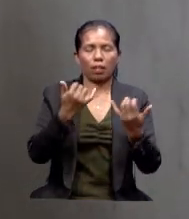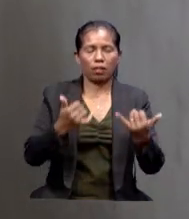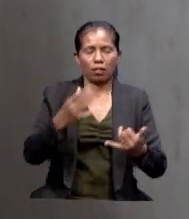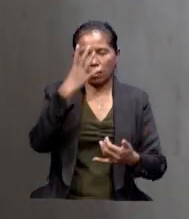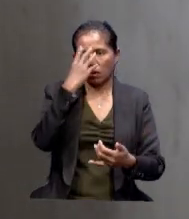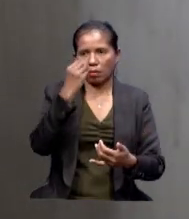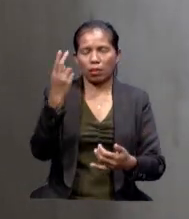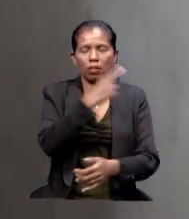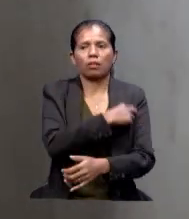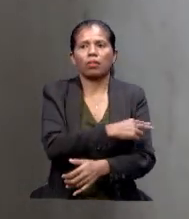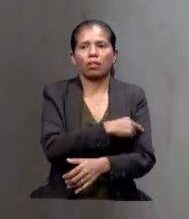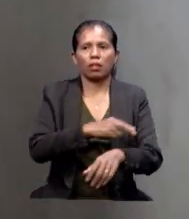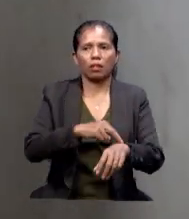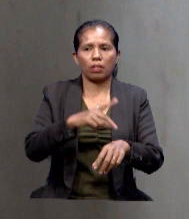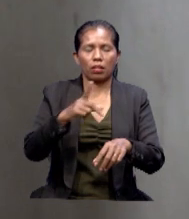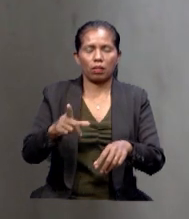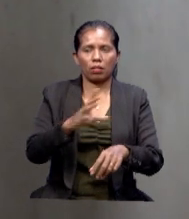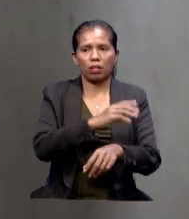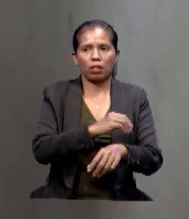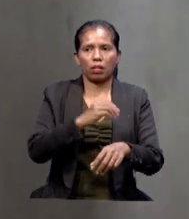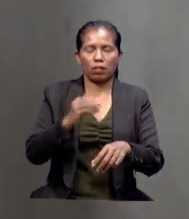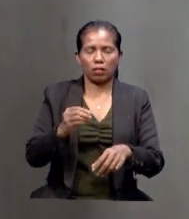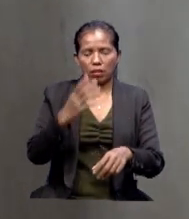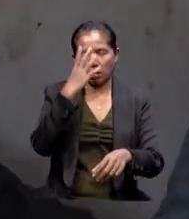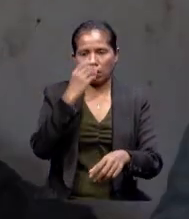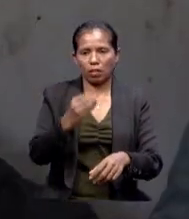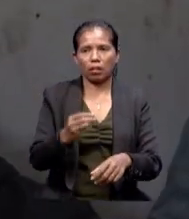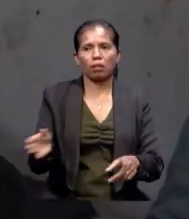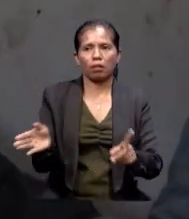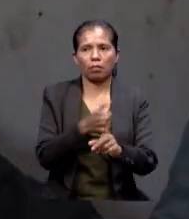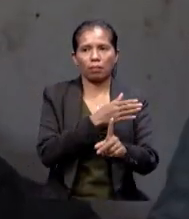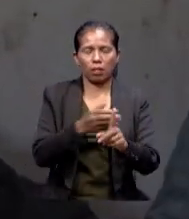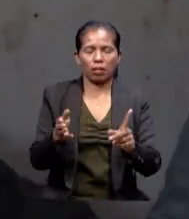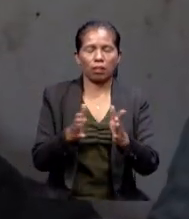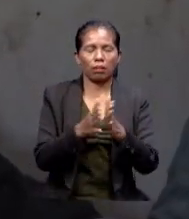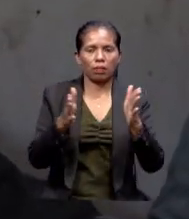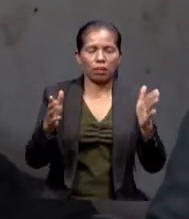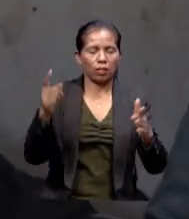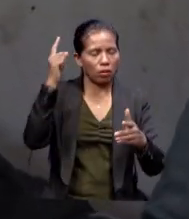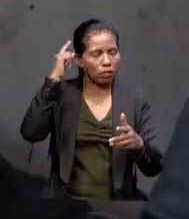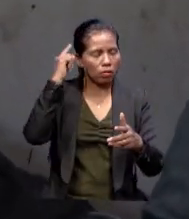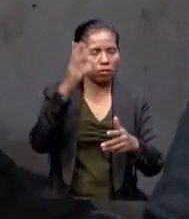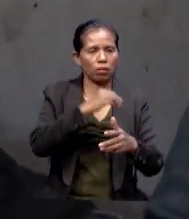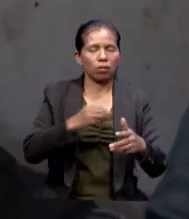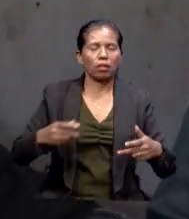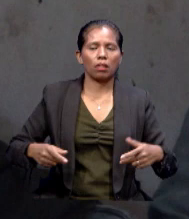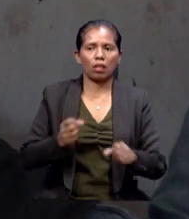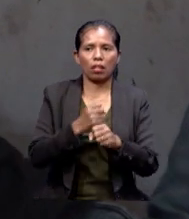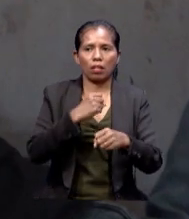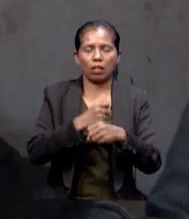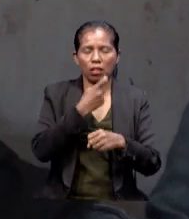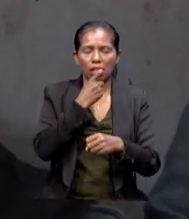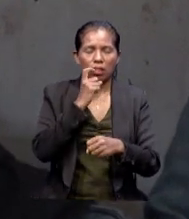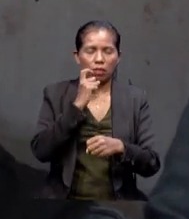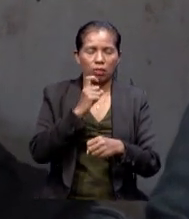hela ia Hospital Nasional ho kondisaun grave, tamba hetan tortura saun makas ia parte ulung no kanotak no resulta nehan tolu